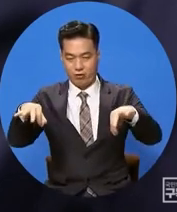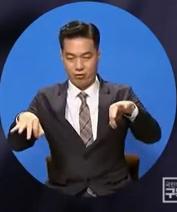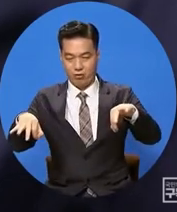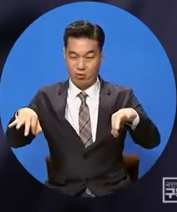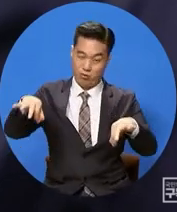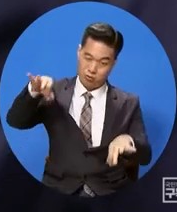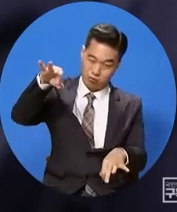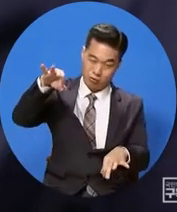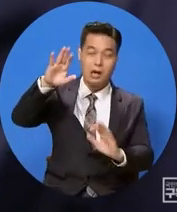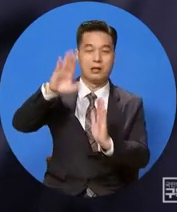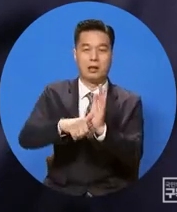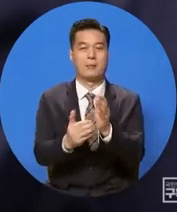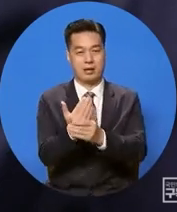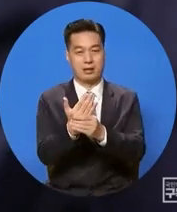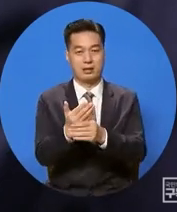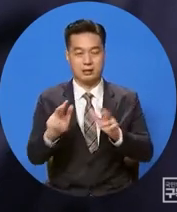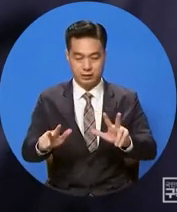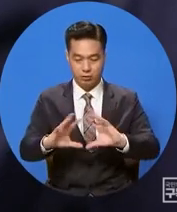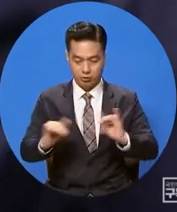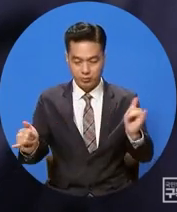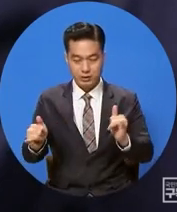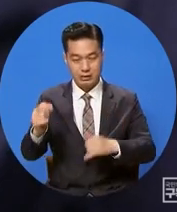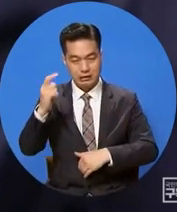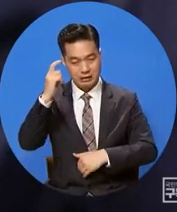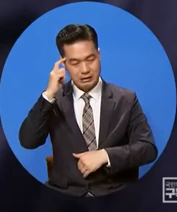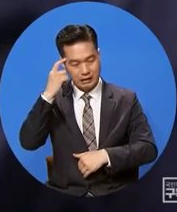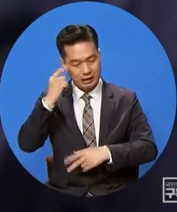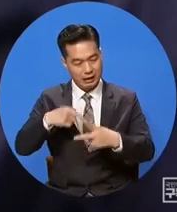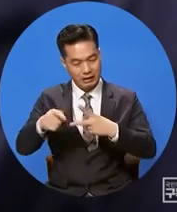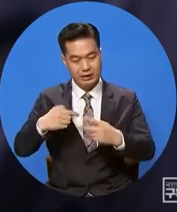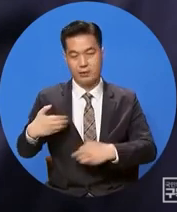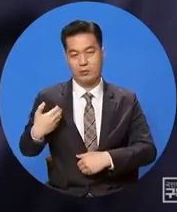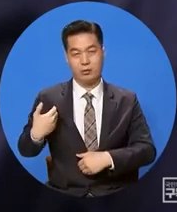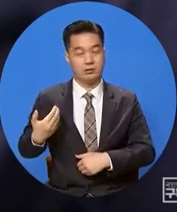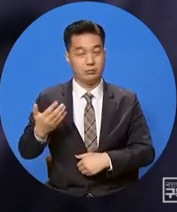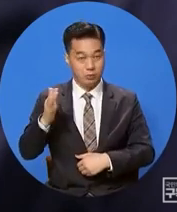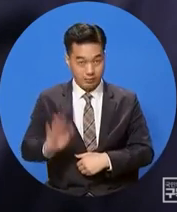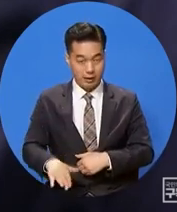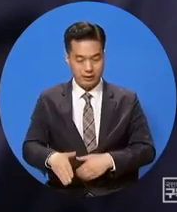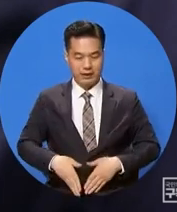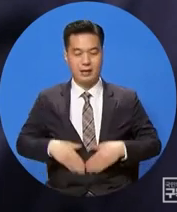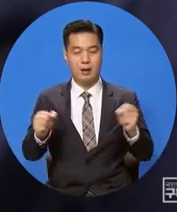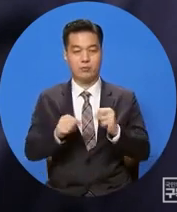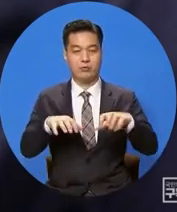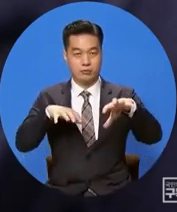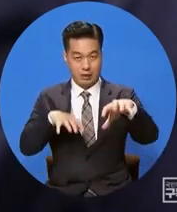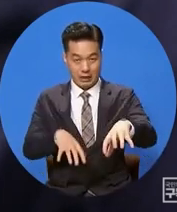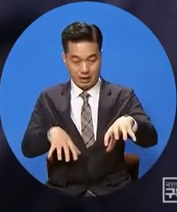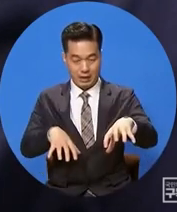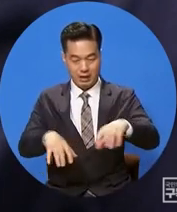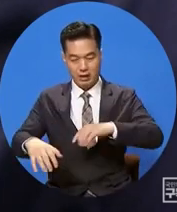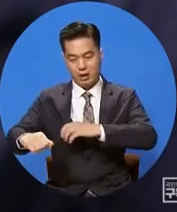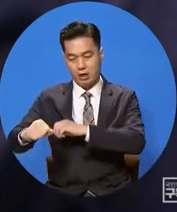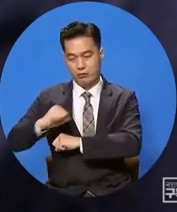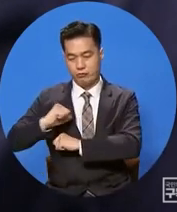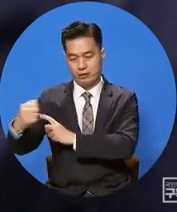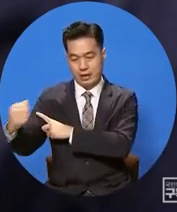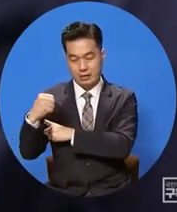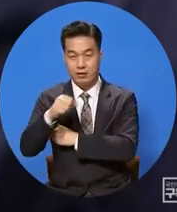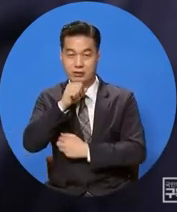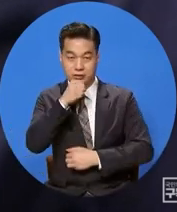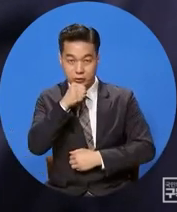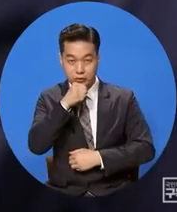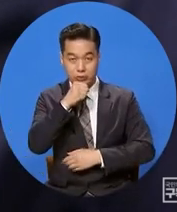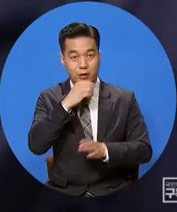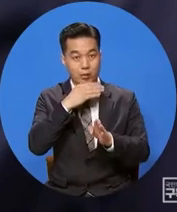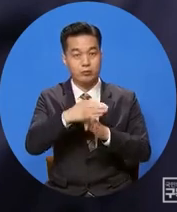생깁니다. 지금 국민들이 잘 인식을 못하고 계시겠지만은 남북 간의 전력 지수, 군사력 지수가